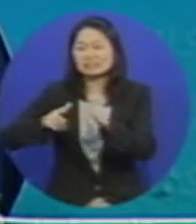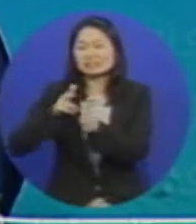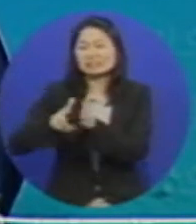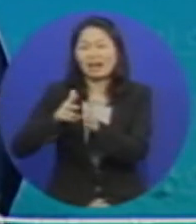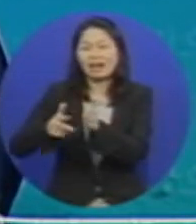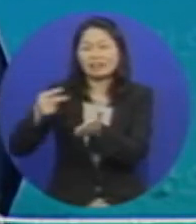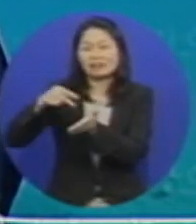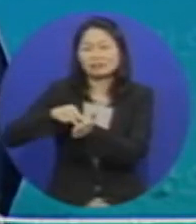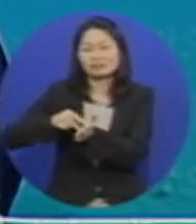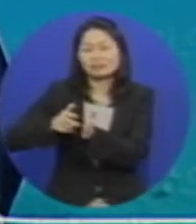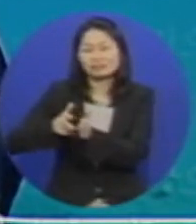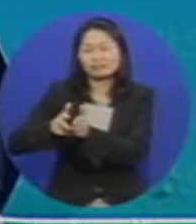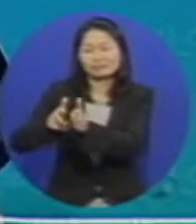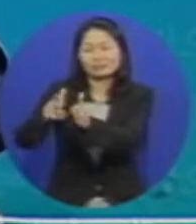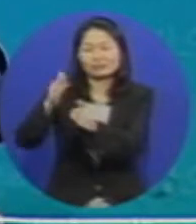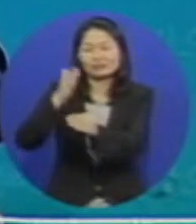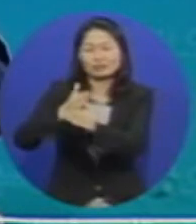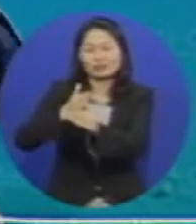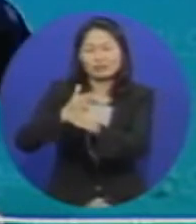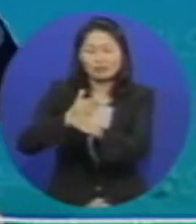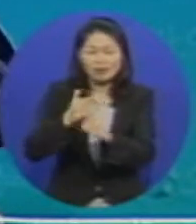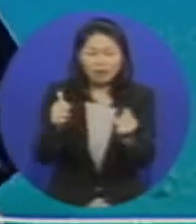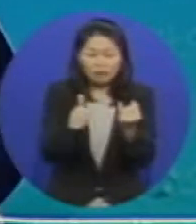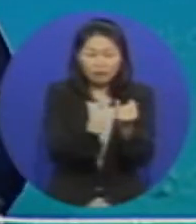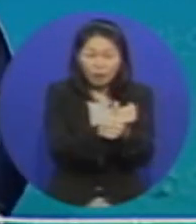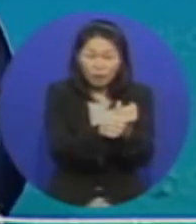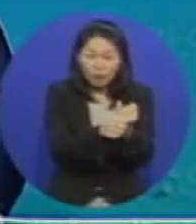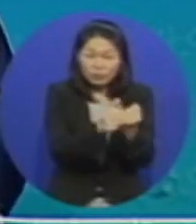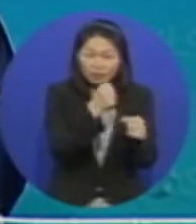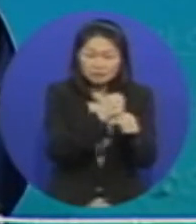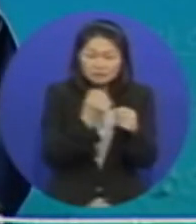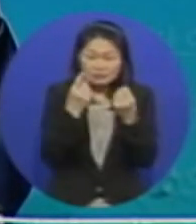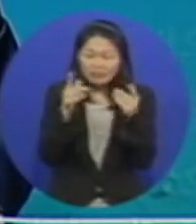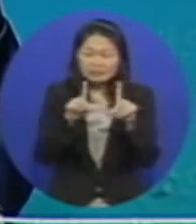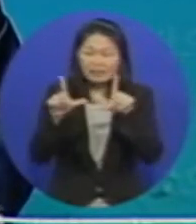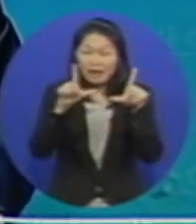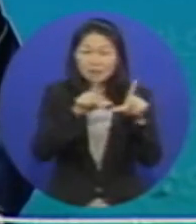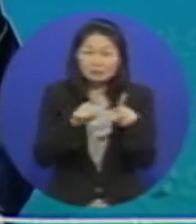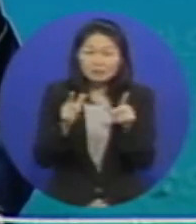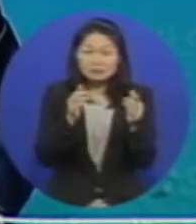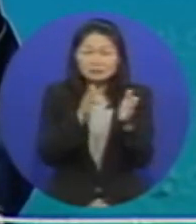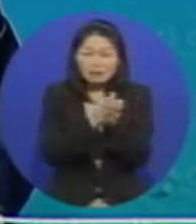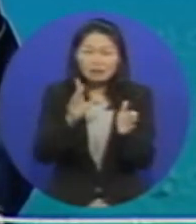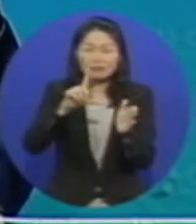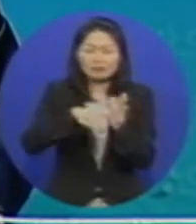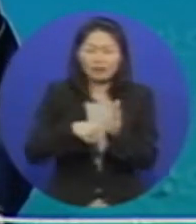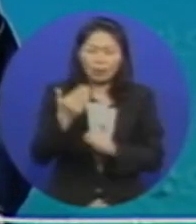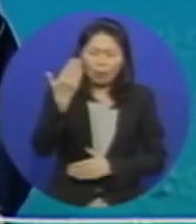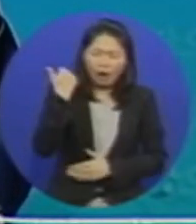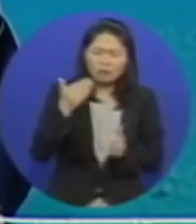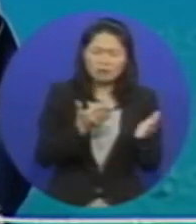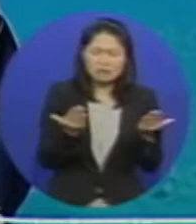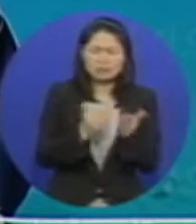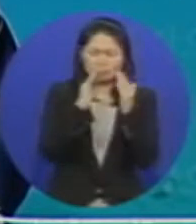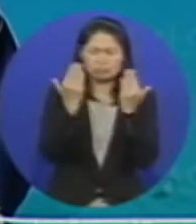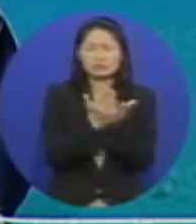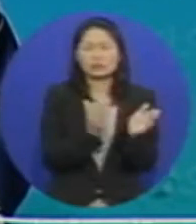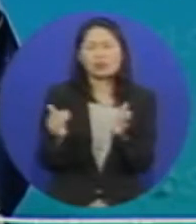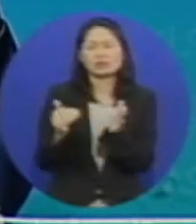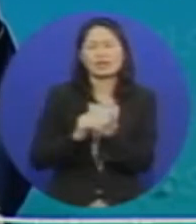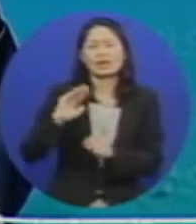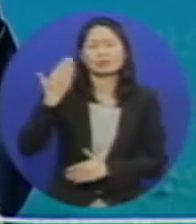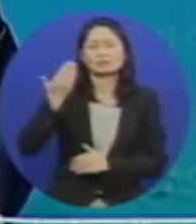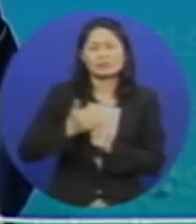결혼해서 살 3 삶을 시작할 때 과거 정리를 해 줘 그쵸